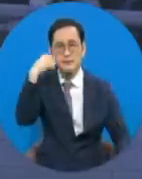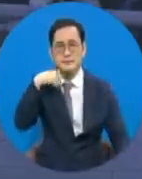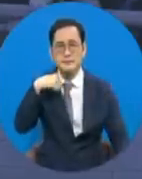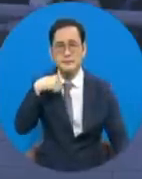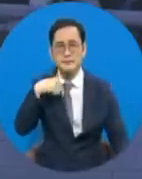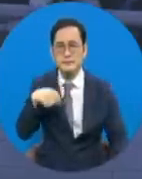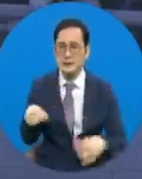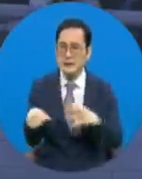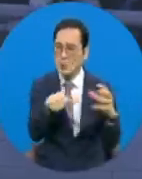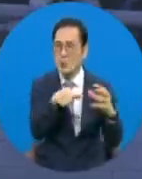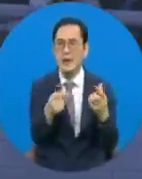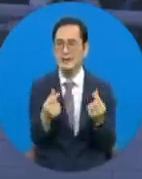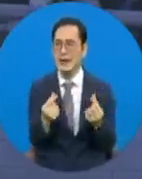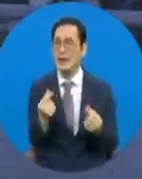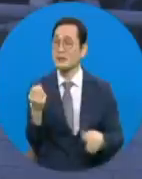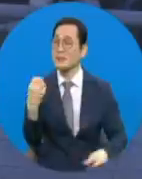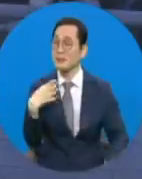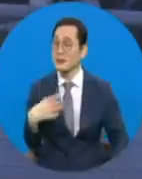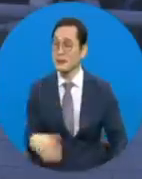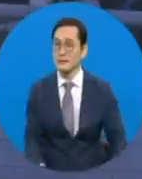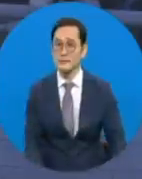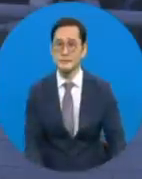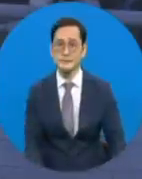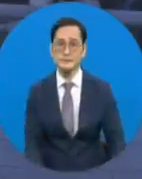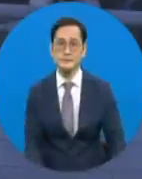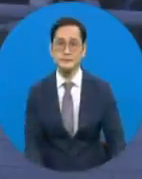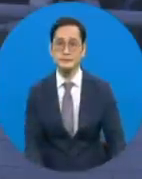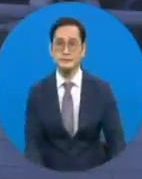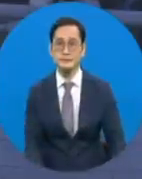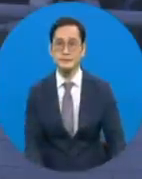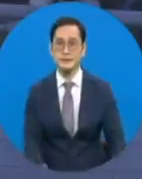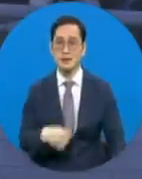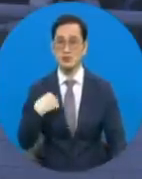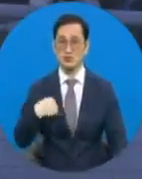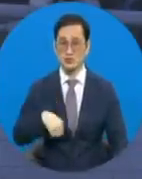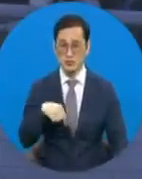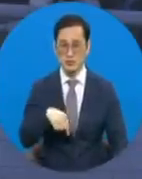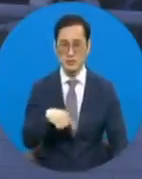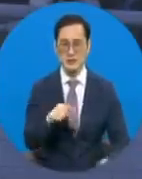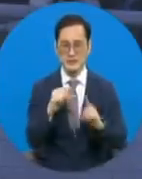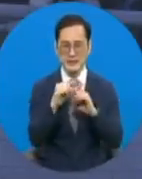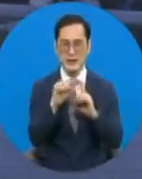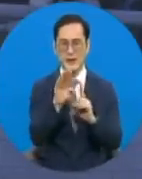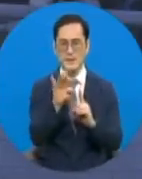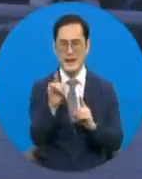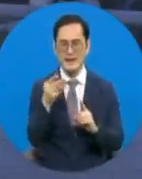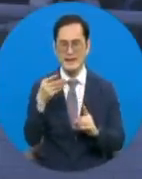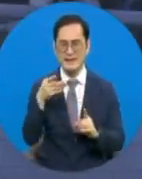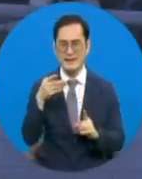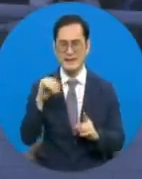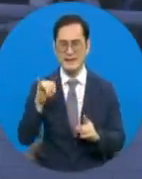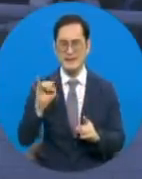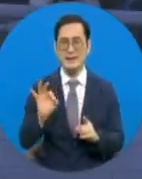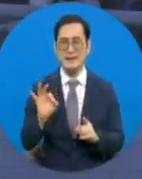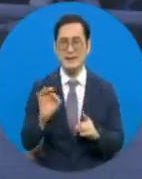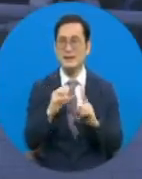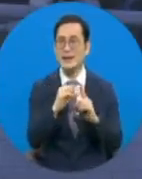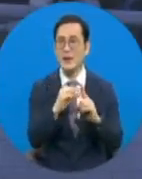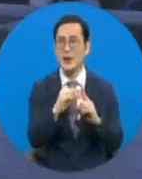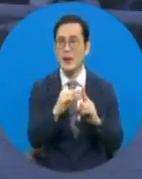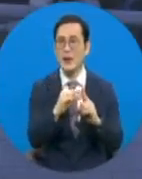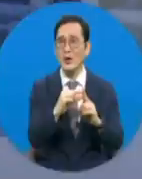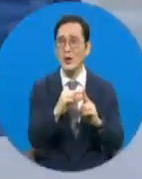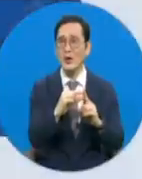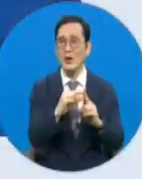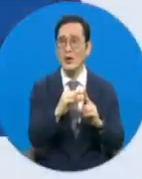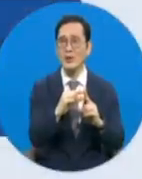아니냐 이렇게 말씀을 주셨습니다. 중국 대사의 배팅 발언은요, 바이든 대통령이 부통령 시절부터